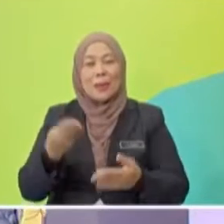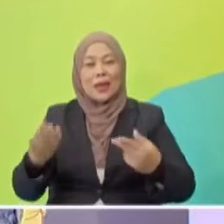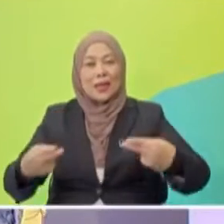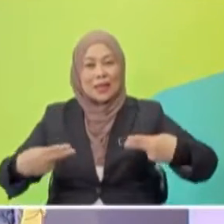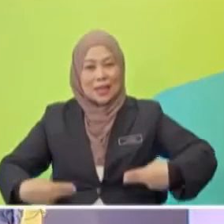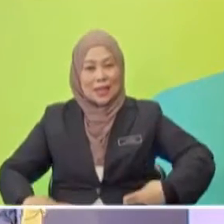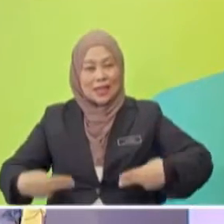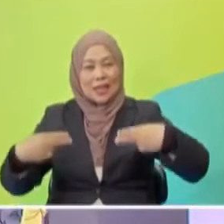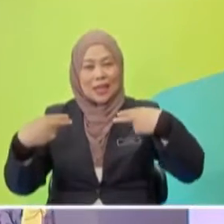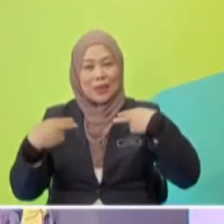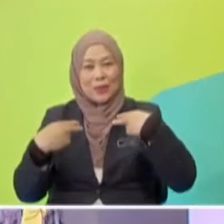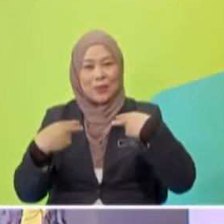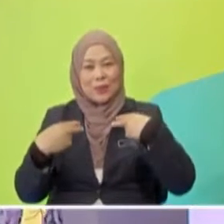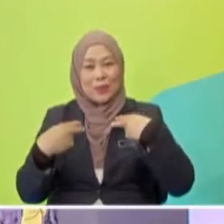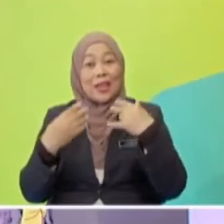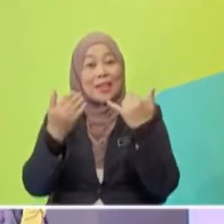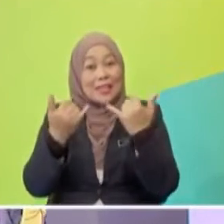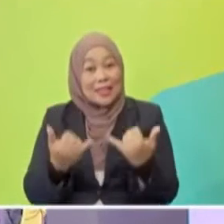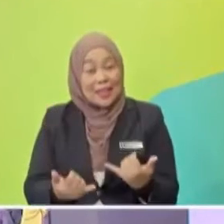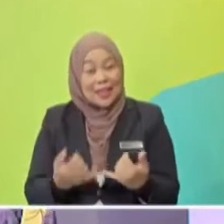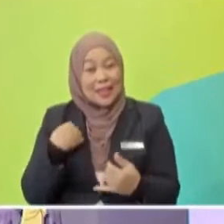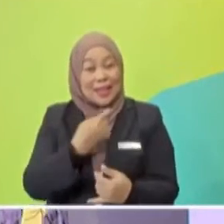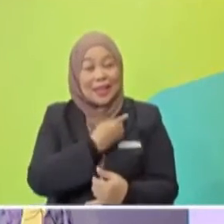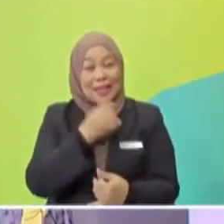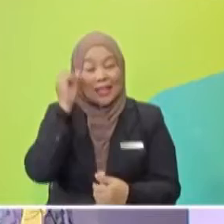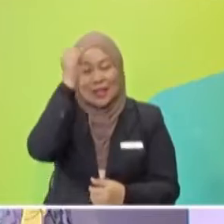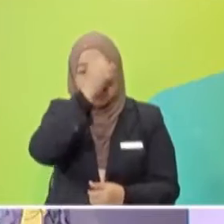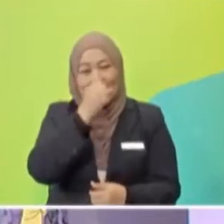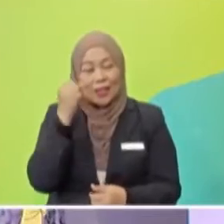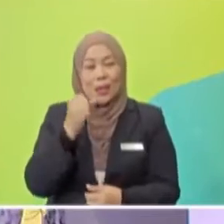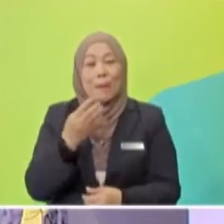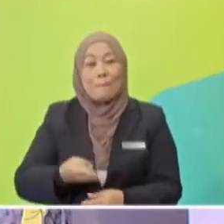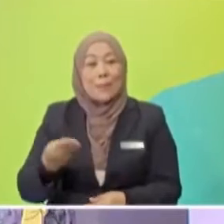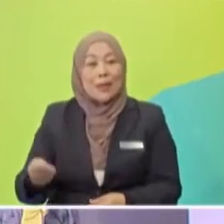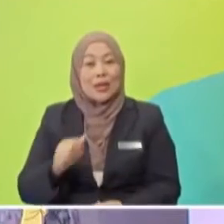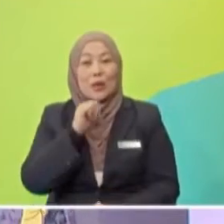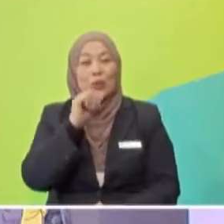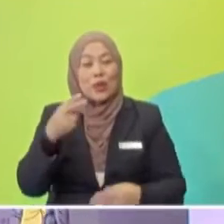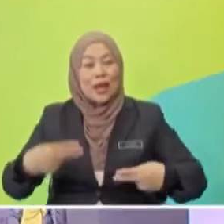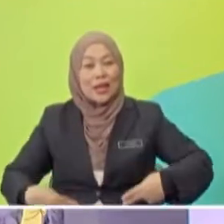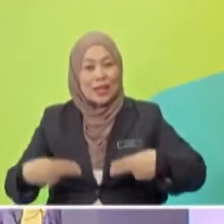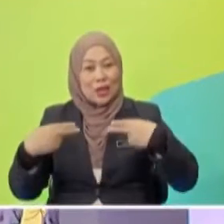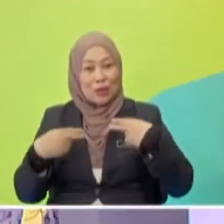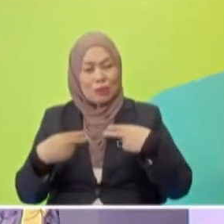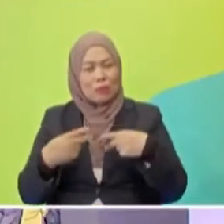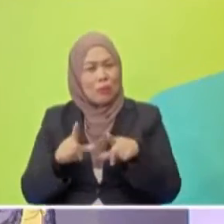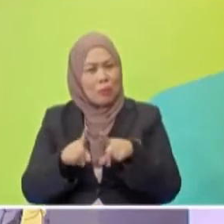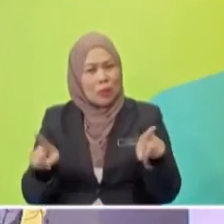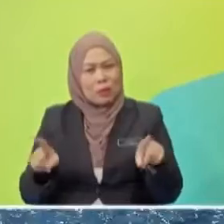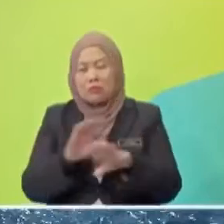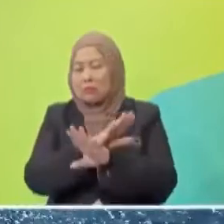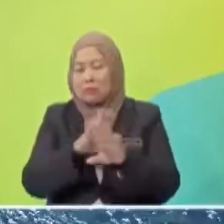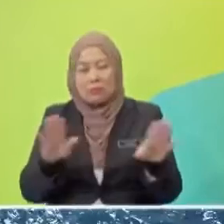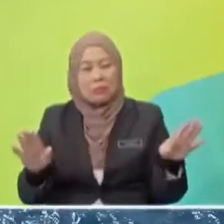apakah ciri-ciri benda bukan hidup ulang oke dia masih berlawanan dengan benda yang hidup tadi tidak boleh bernafas